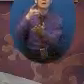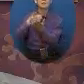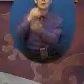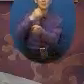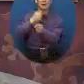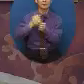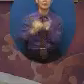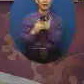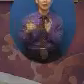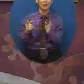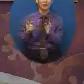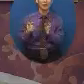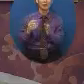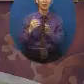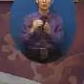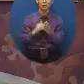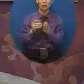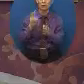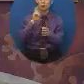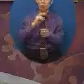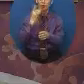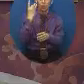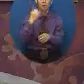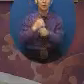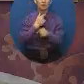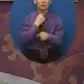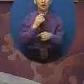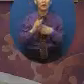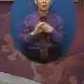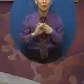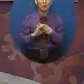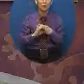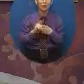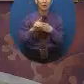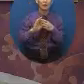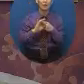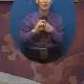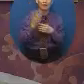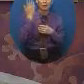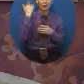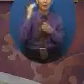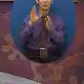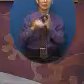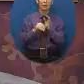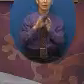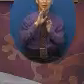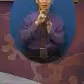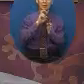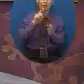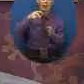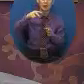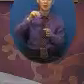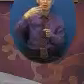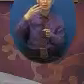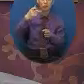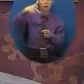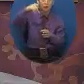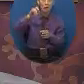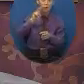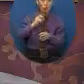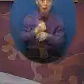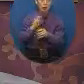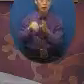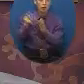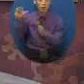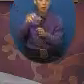음반으로 발매가 됐습니다. 근데 이 노래의 원곡이 뭐냐? 바로 마시로키 후지노네라는 노래인데요.